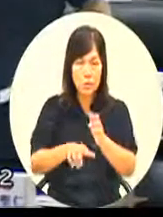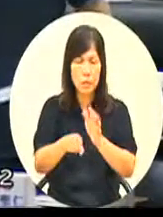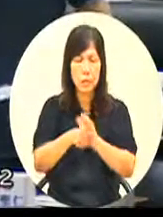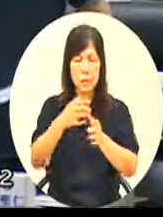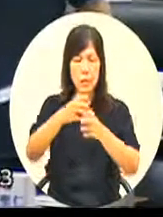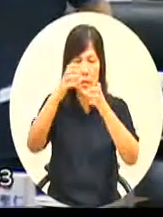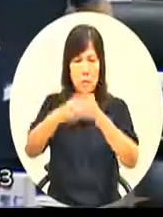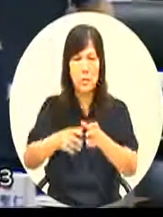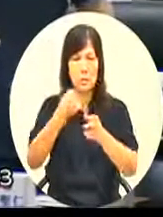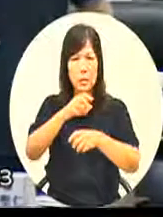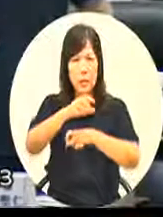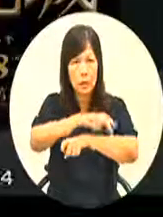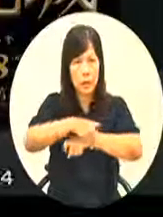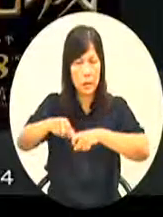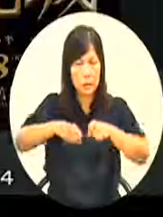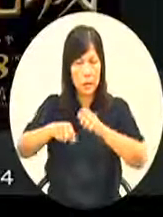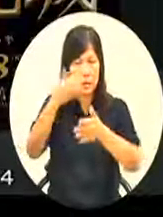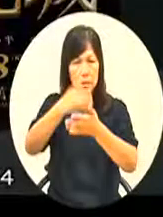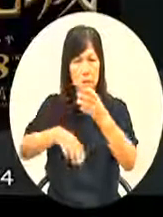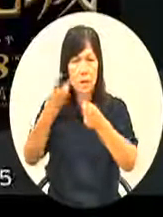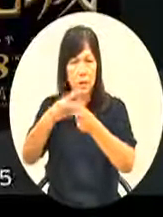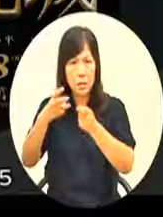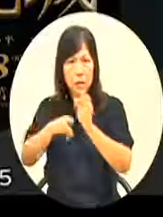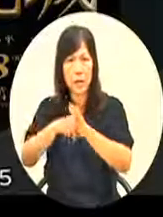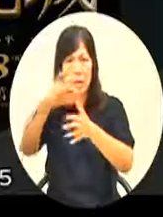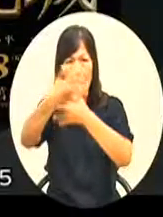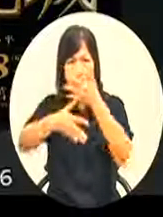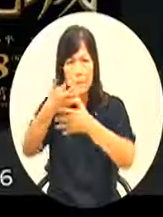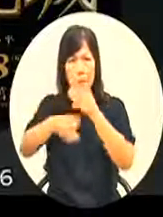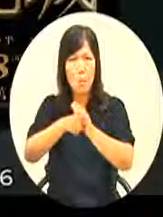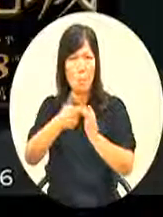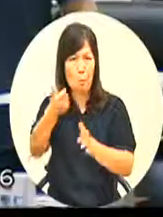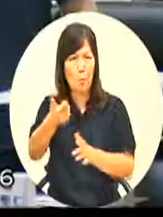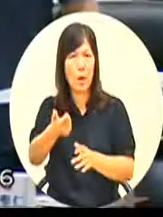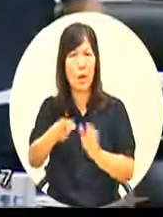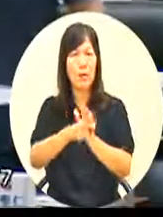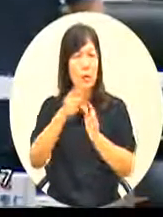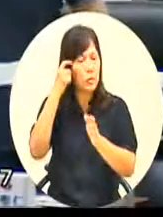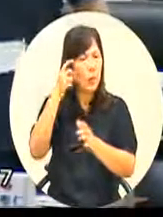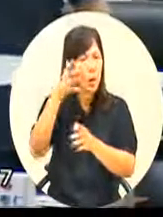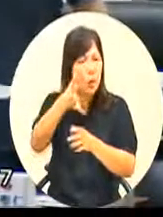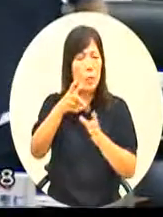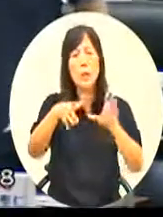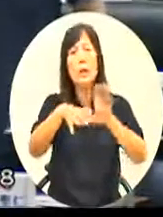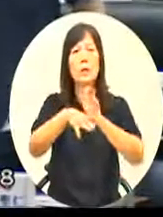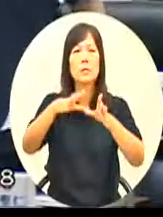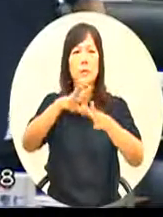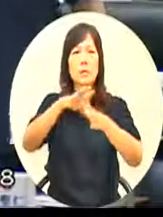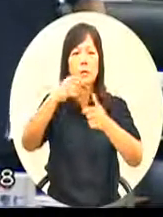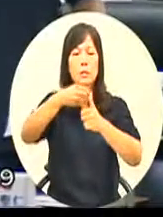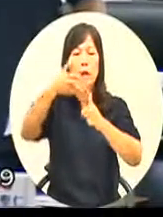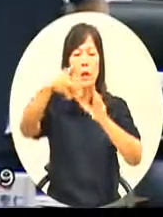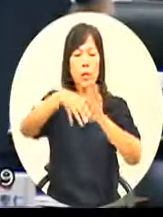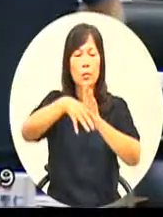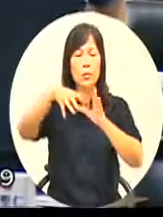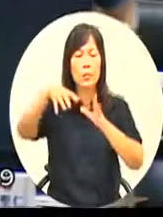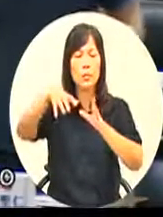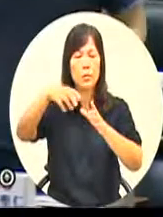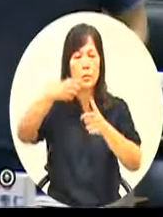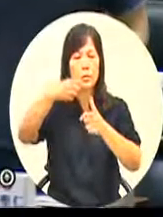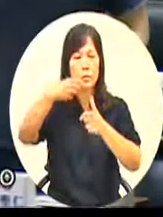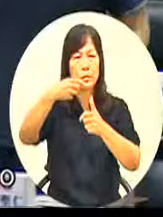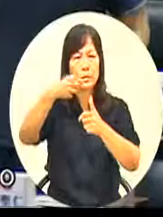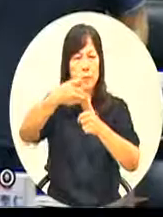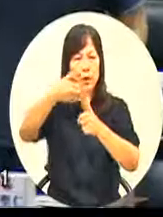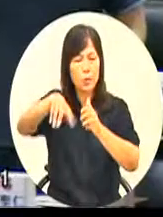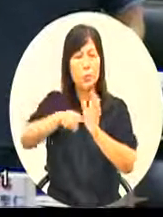片，剩下3分钟哈。那其实这个影片非常精彩。那我想要请问教育局知不知道左营建成这个活动？